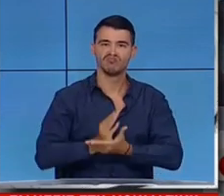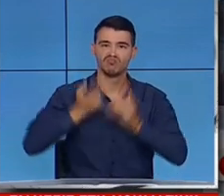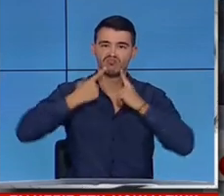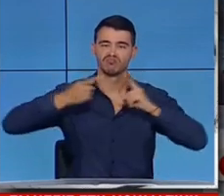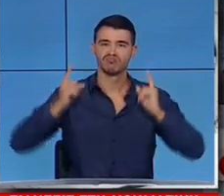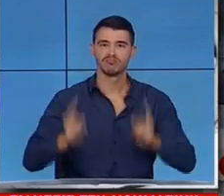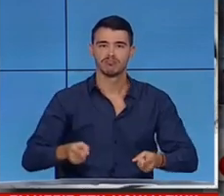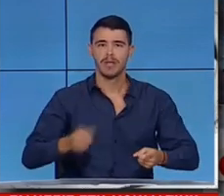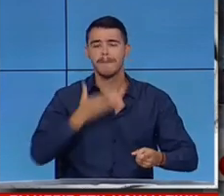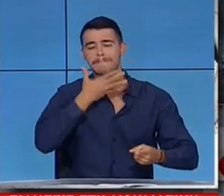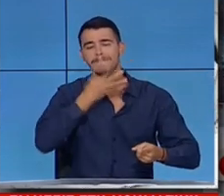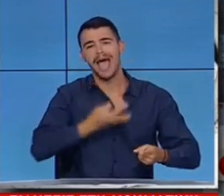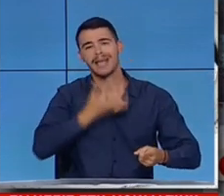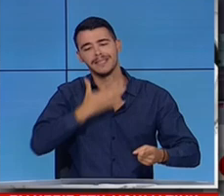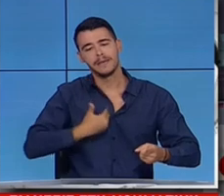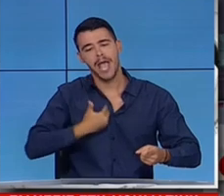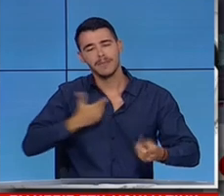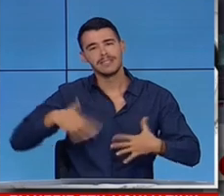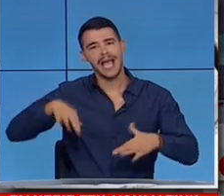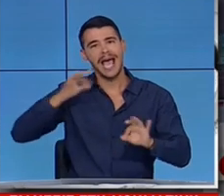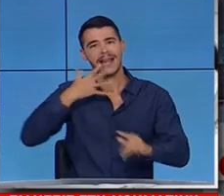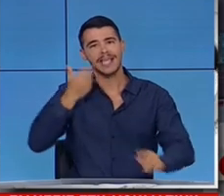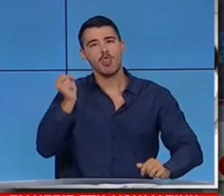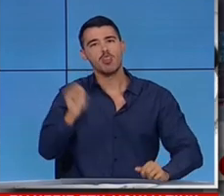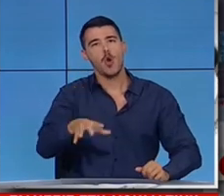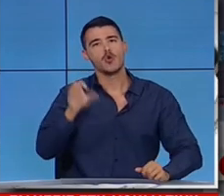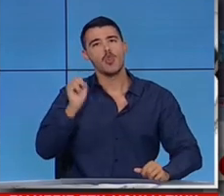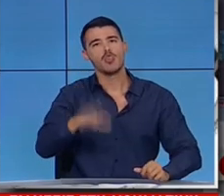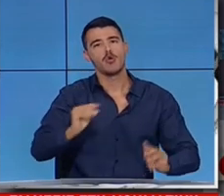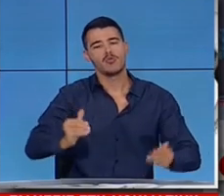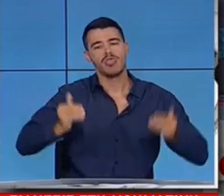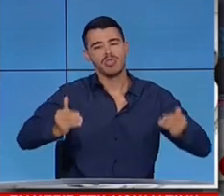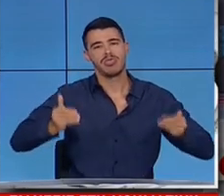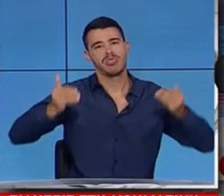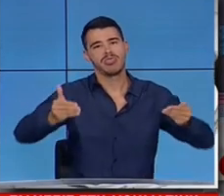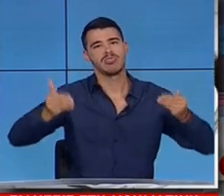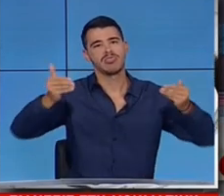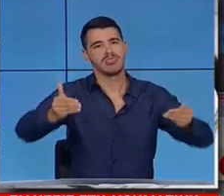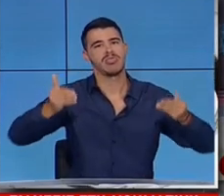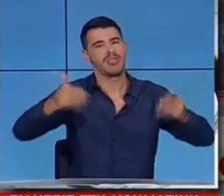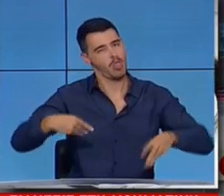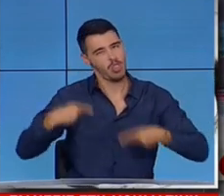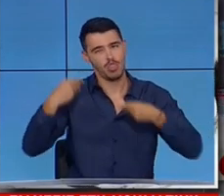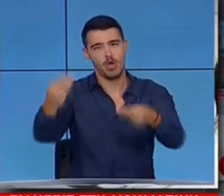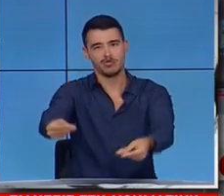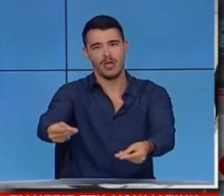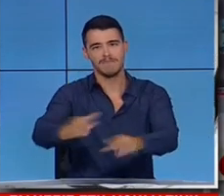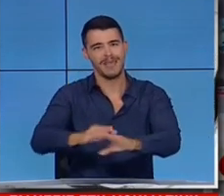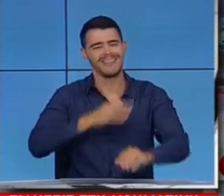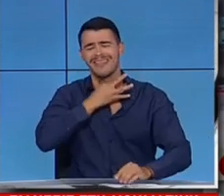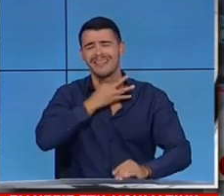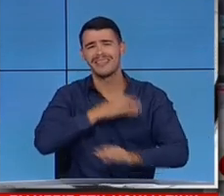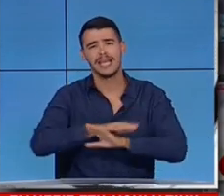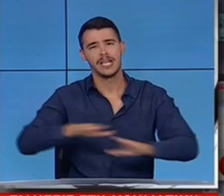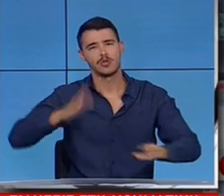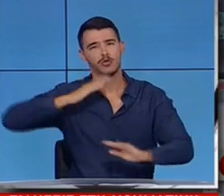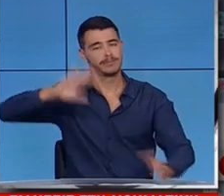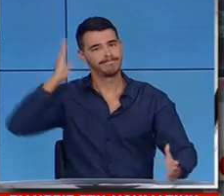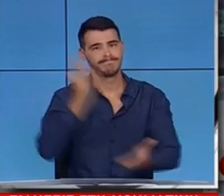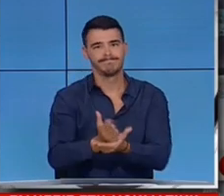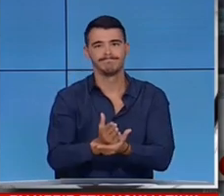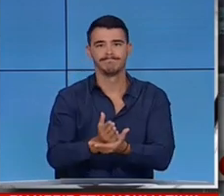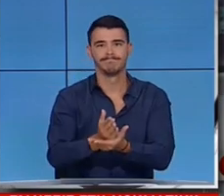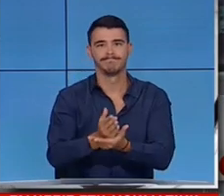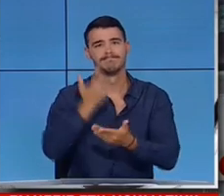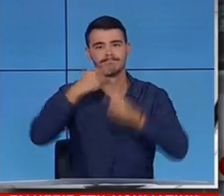περισσότερα περιθώρια από όσα ενδεχομένως χρειάζονταν στο να δοθούν ευκαιρίες